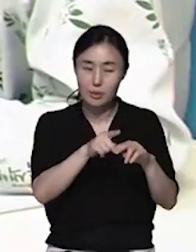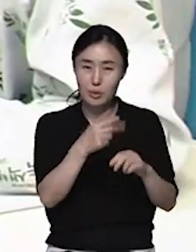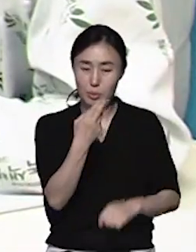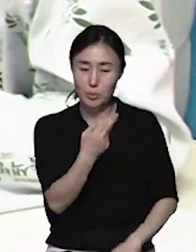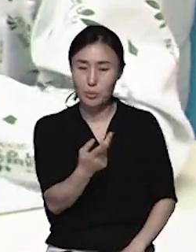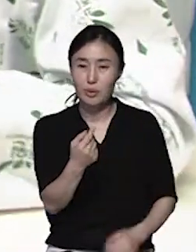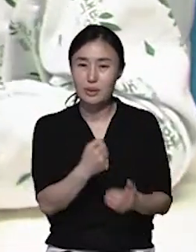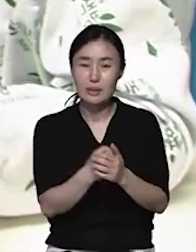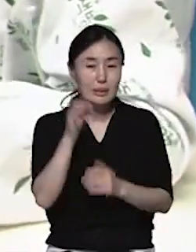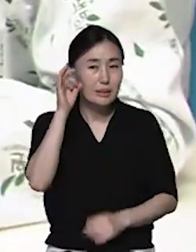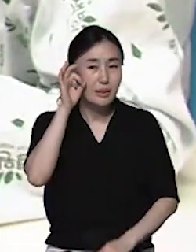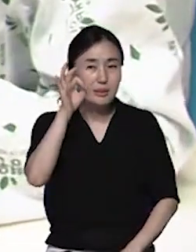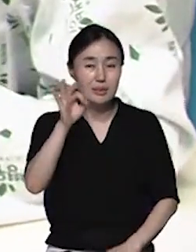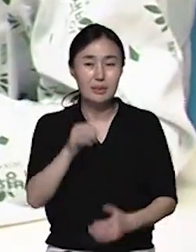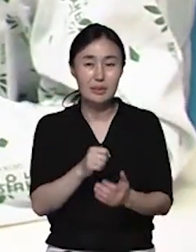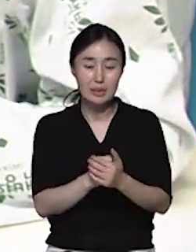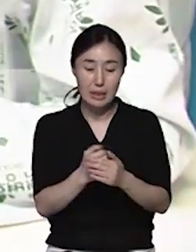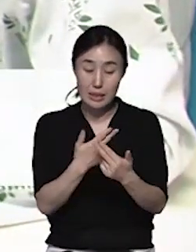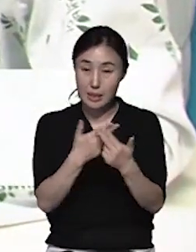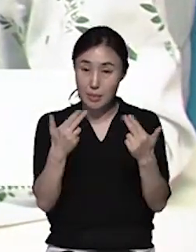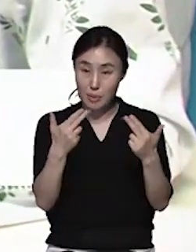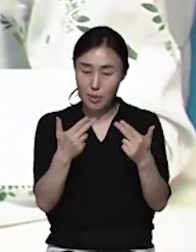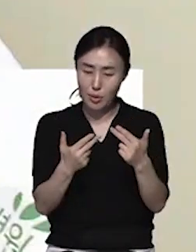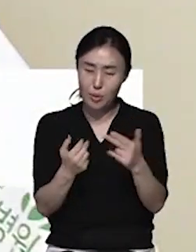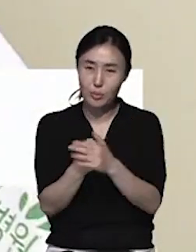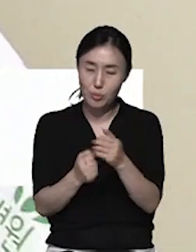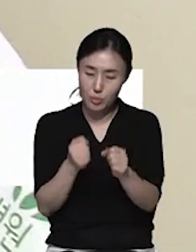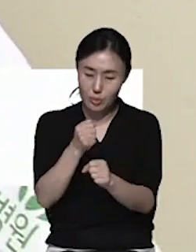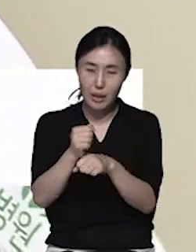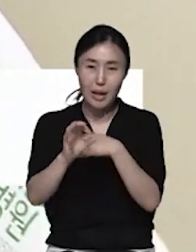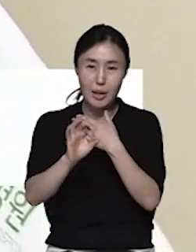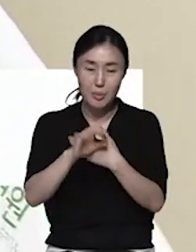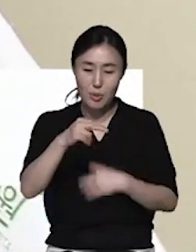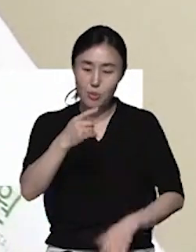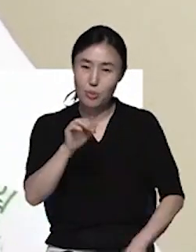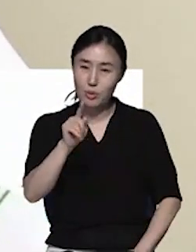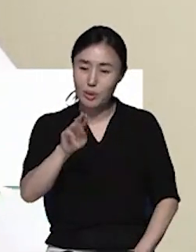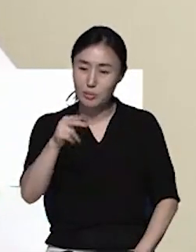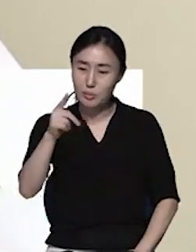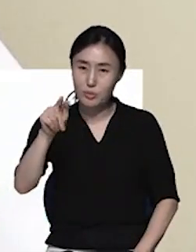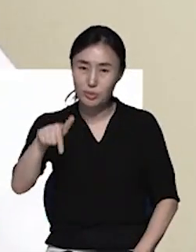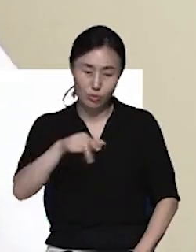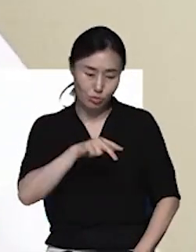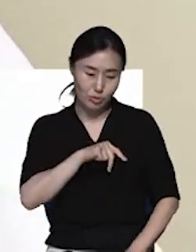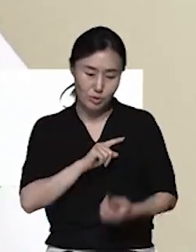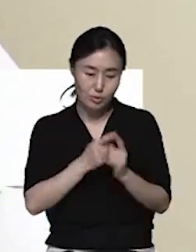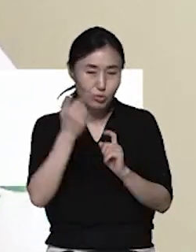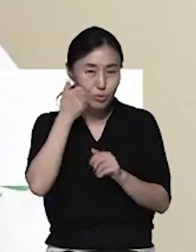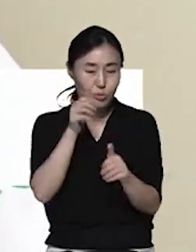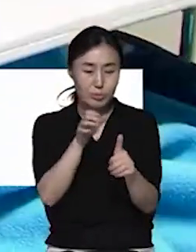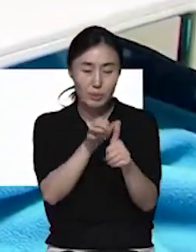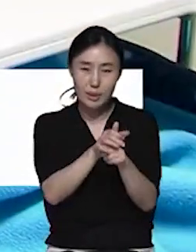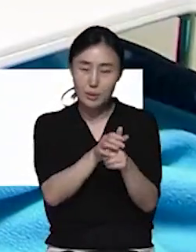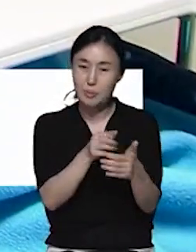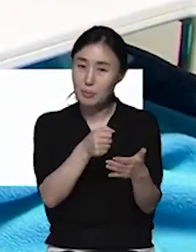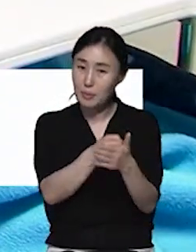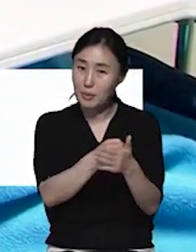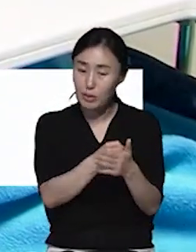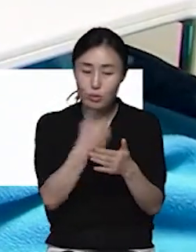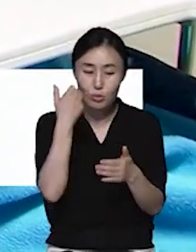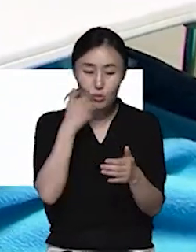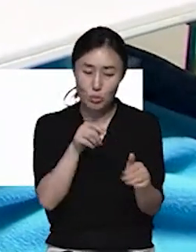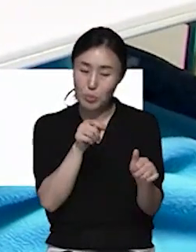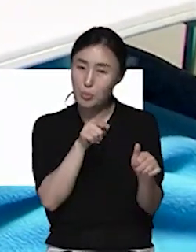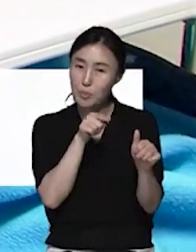회복 중인 이재명 대표가 복귀하면 곧바로 송 전 최고위원 후임 인선이 이뤄질 전망인 가운데 누구를